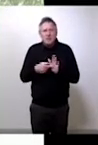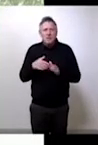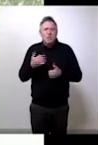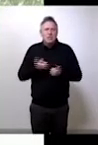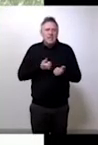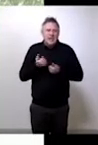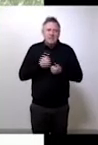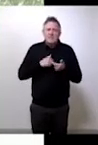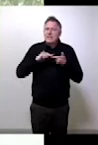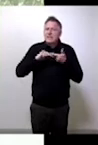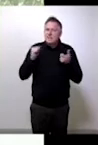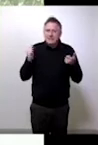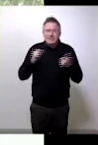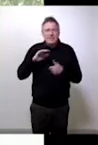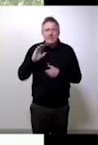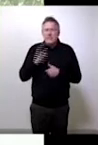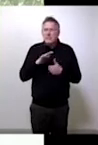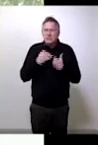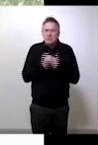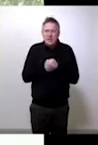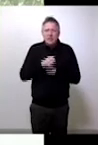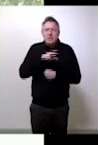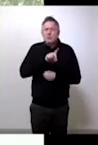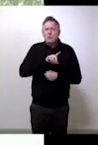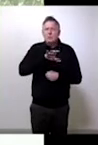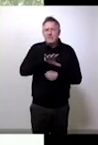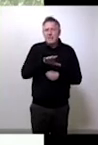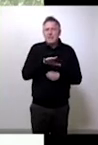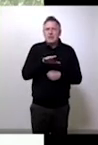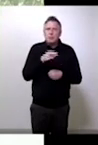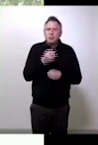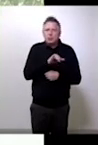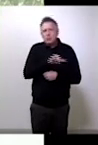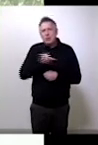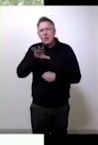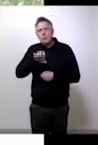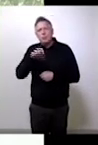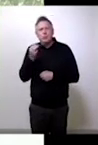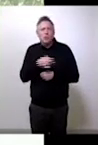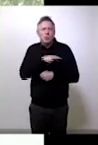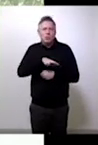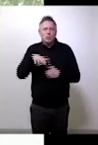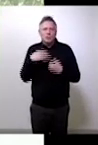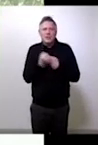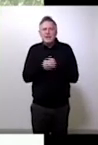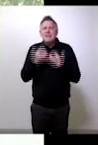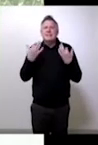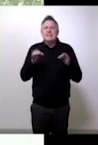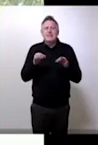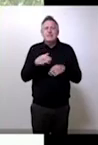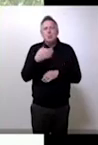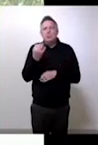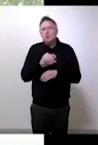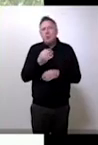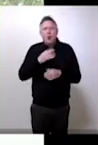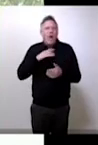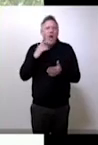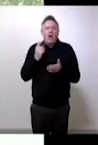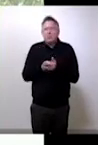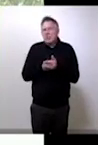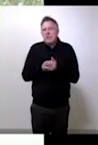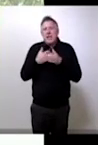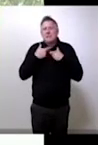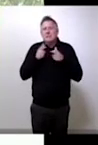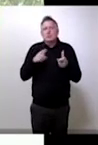diversité sociale. On va passer de 35 à 40% de logement social et avec 10% d'accession sociale à la propriété en plus,